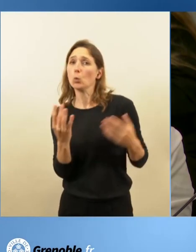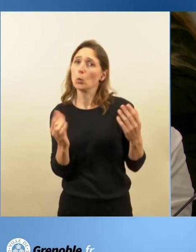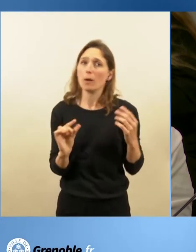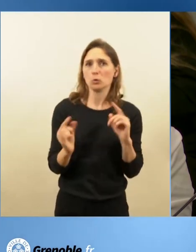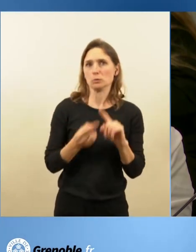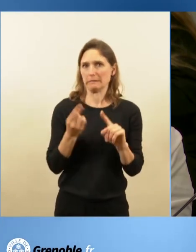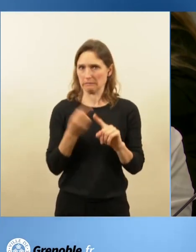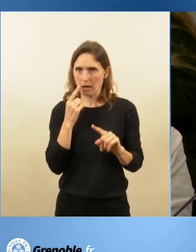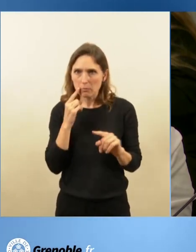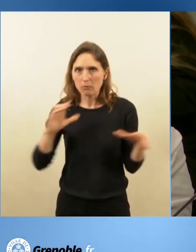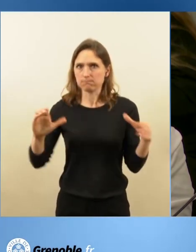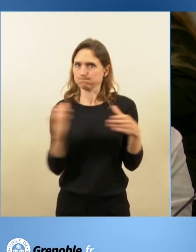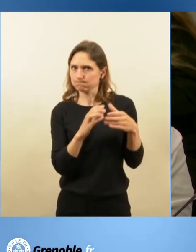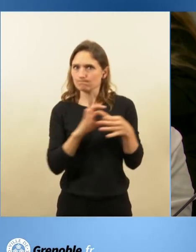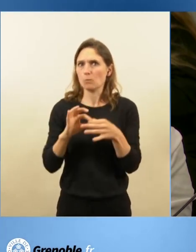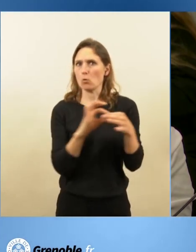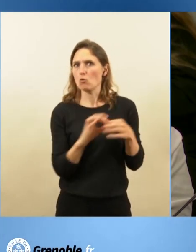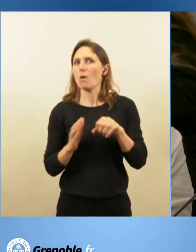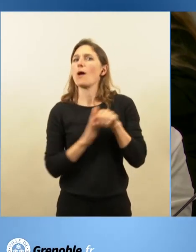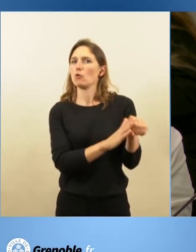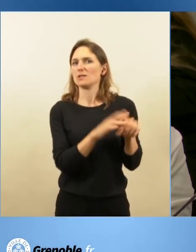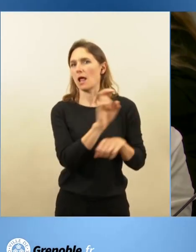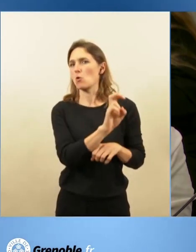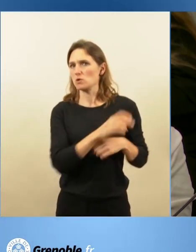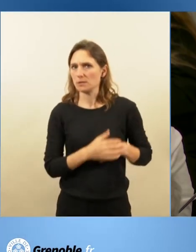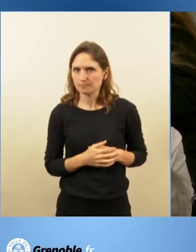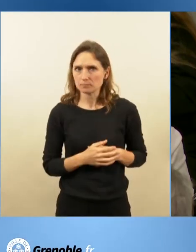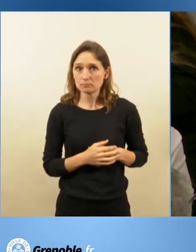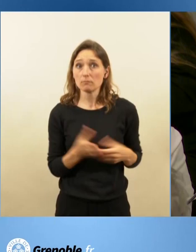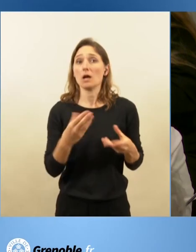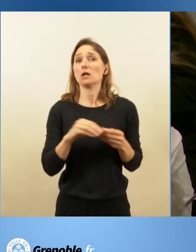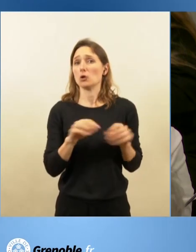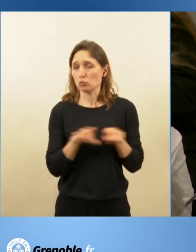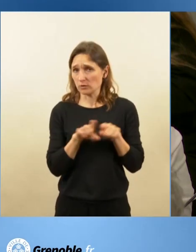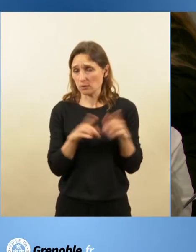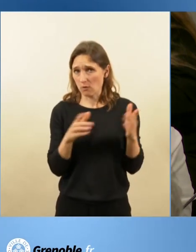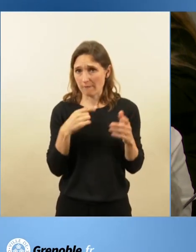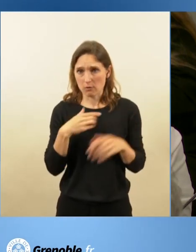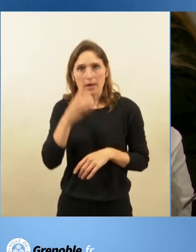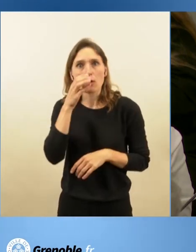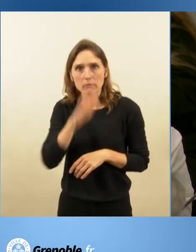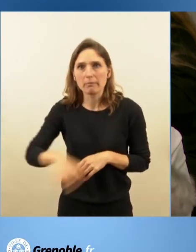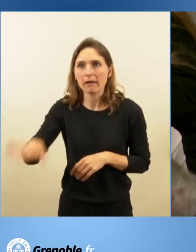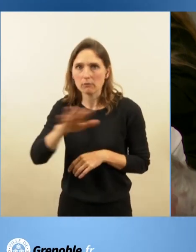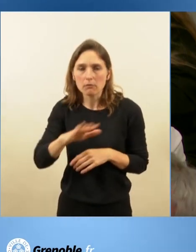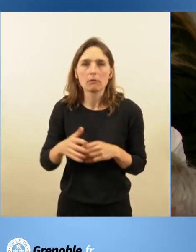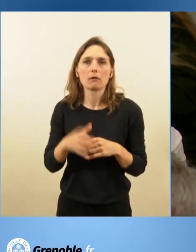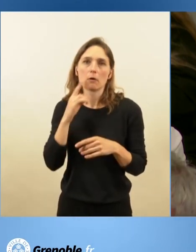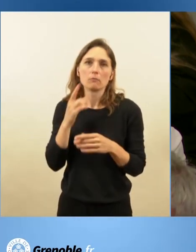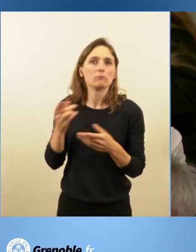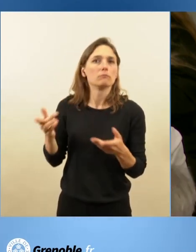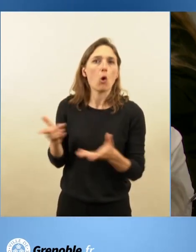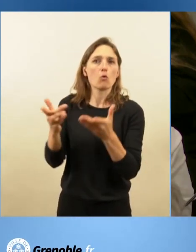vous le dire de l'union de la gauche et de l'écologie j'ajoute enfin que devriez vous devriez écouter les conventionnelles qui ont dit pour la gratuité des transports en commun